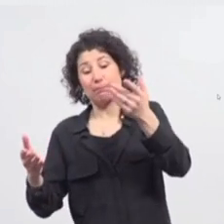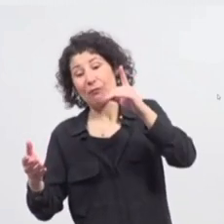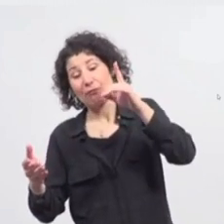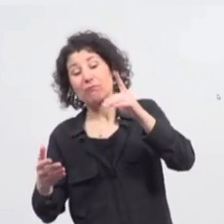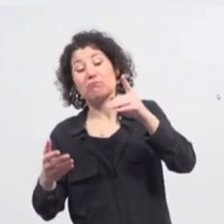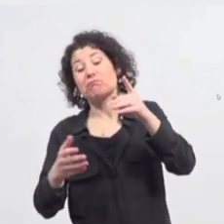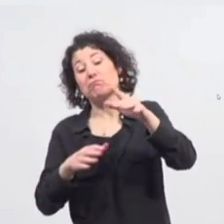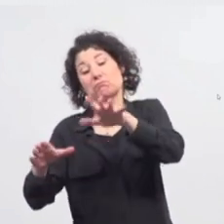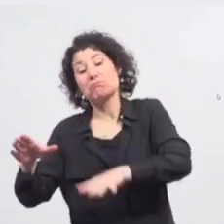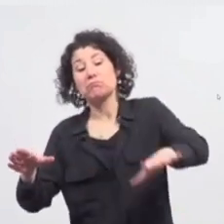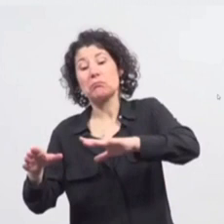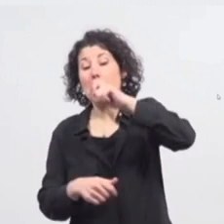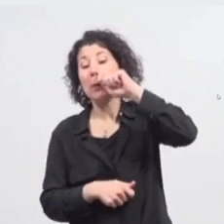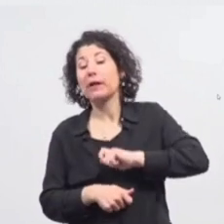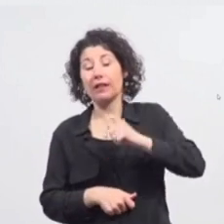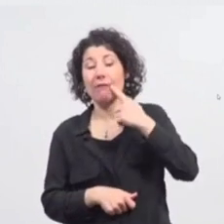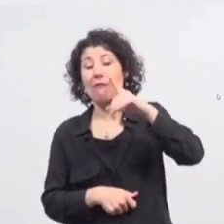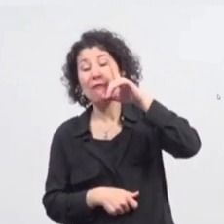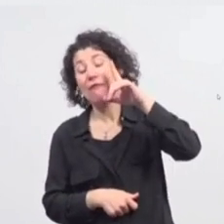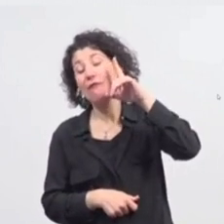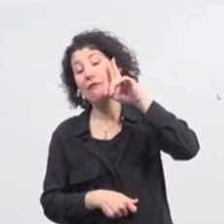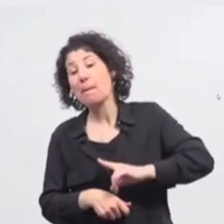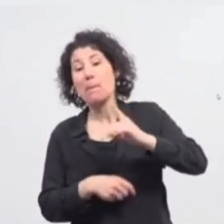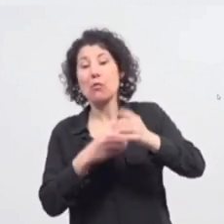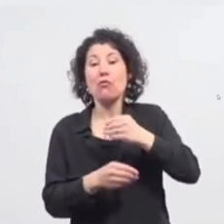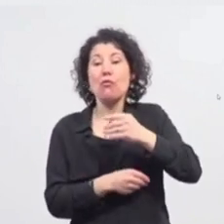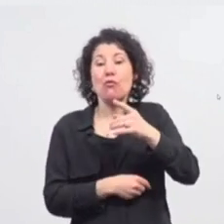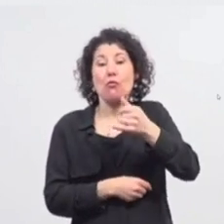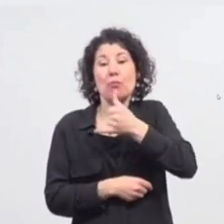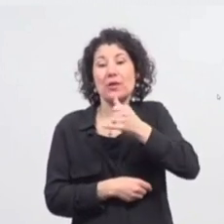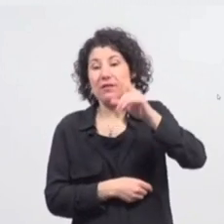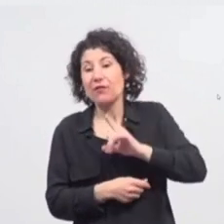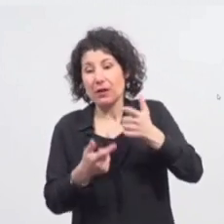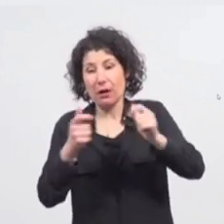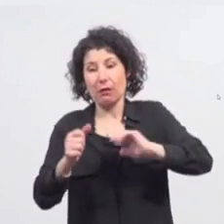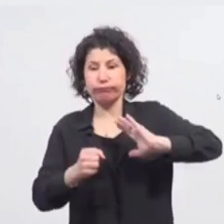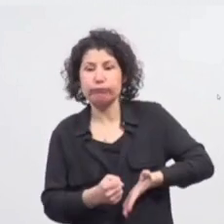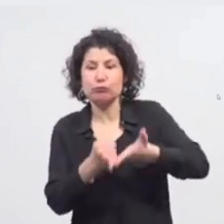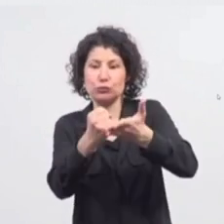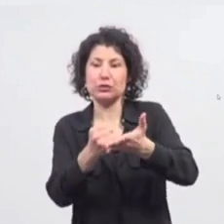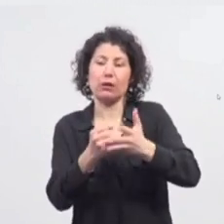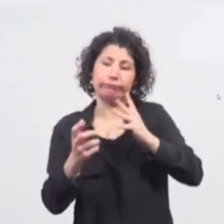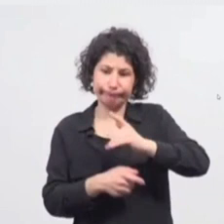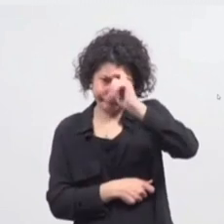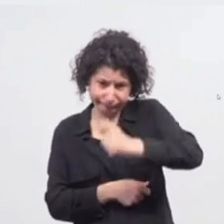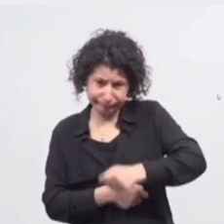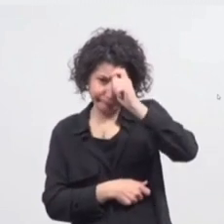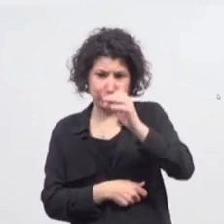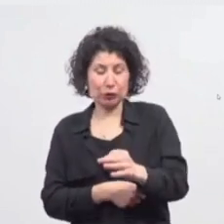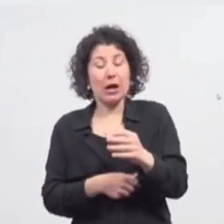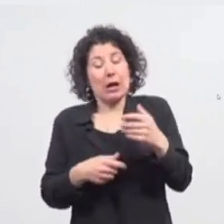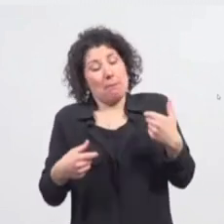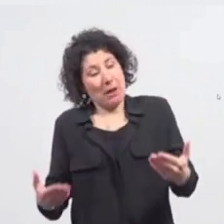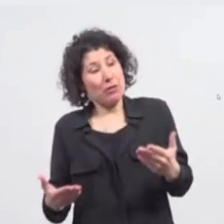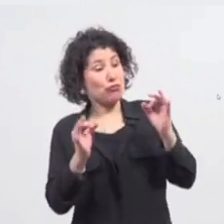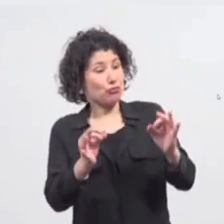ukrainiennes, parce que nous comptons également sur elles et nous allons être là pour les soutenir. Maintenant, Madame la Ministre, vous l'avez